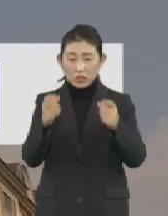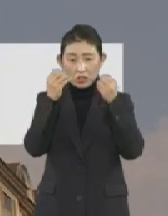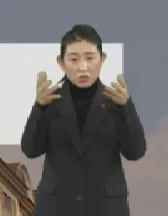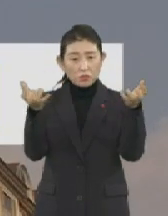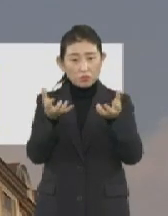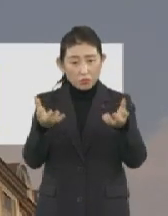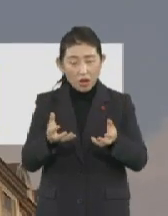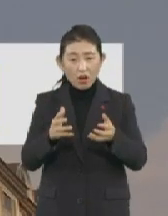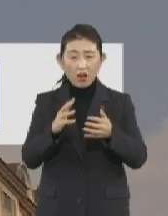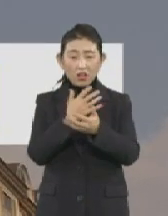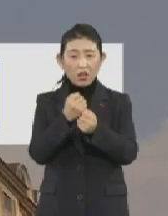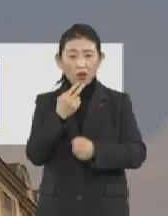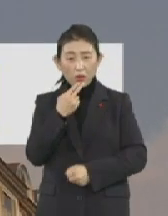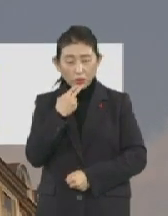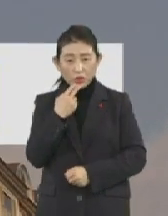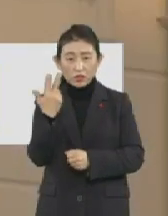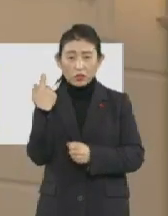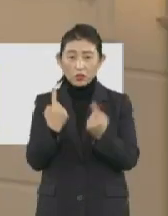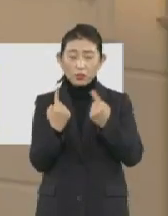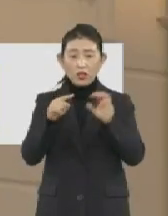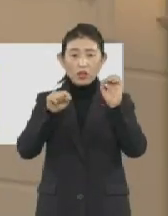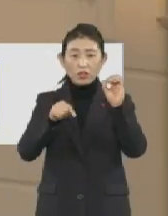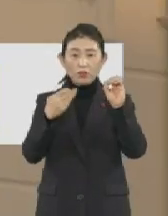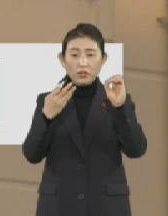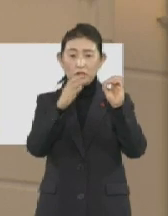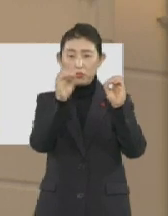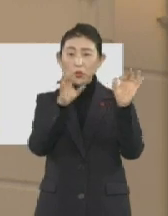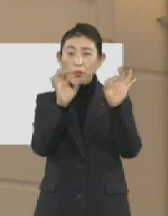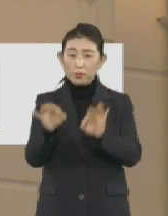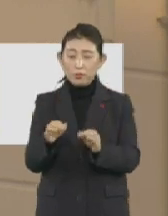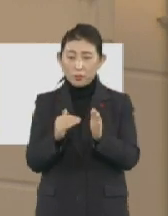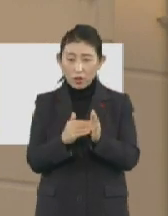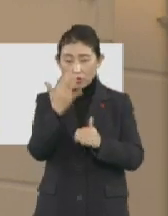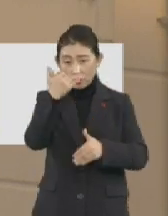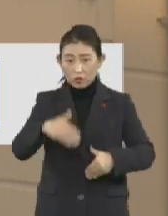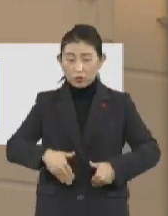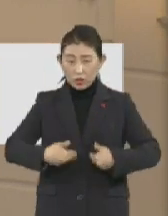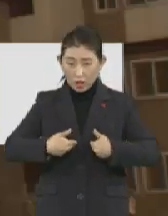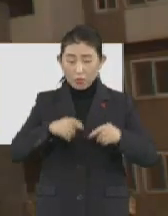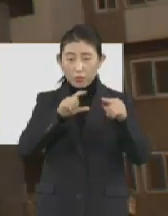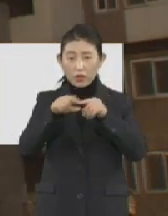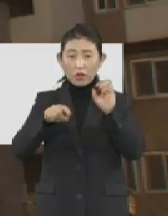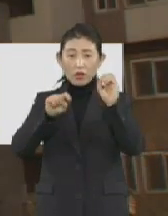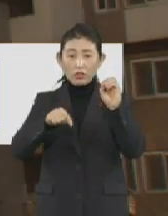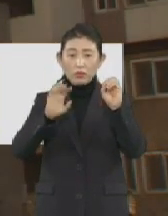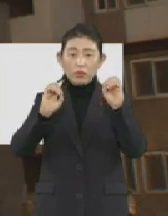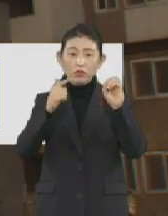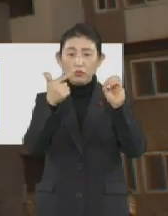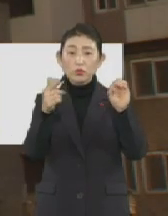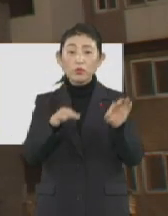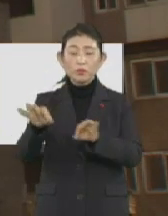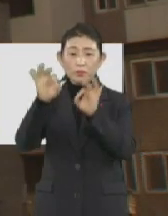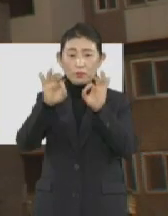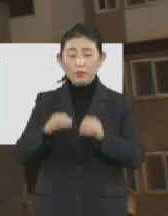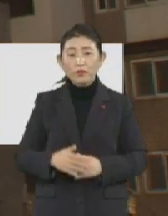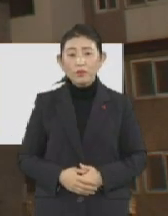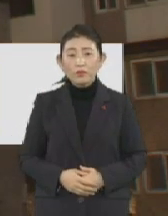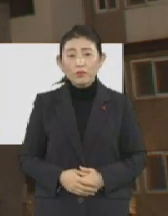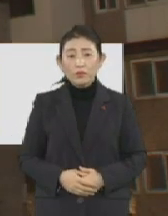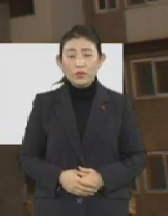물량 과 거래 위축으로 전주 대비 0.13% 하락했고 충남은 평균 0.06% 올랐습니다